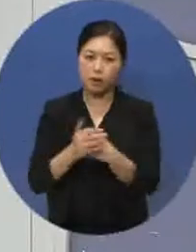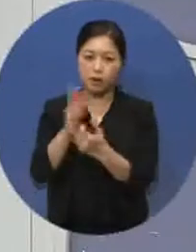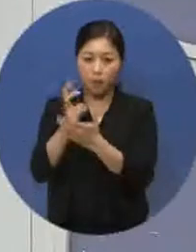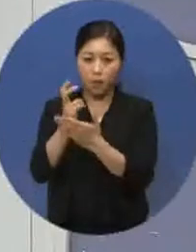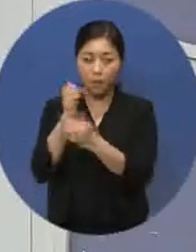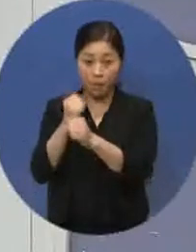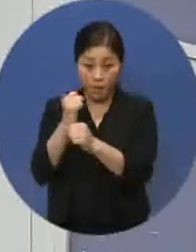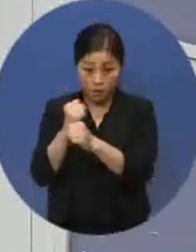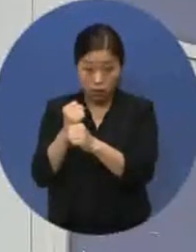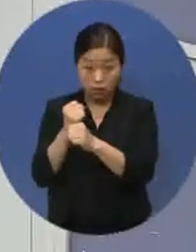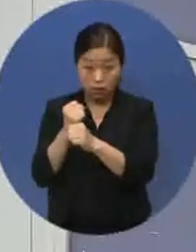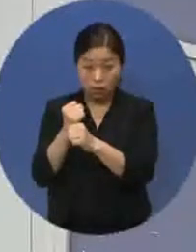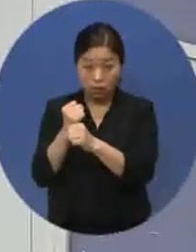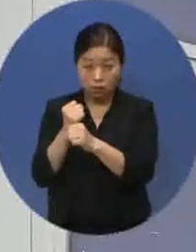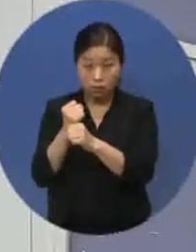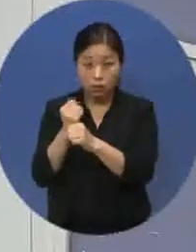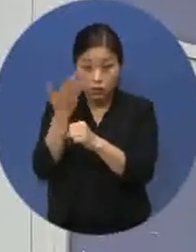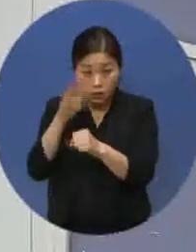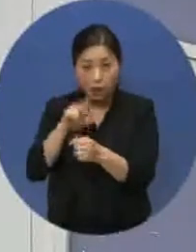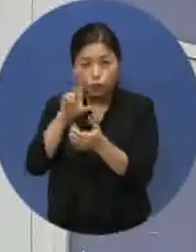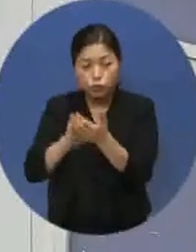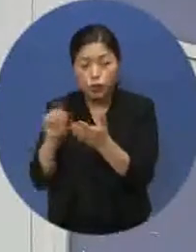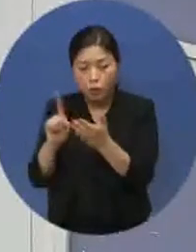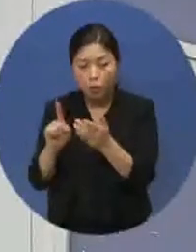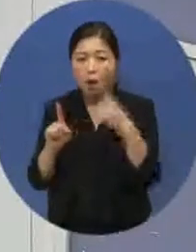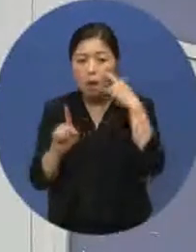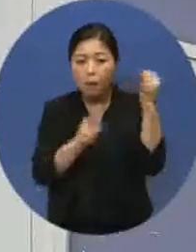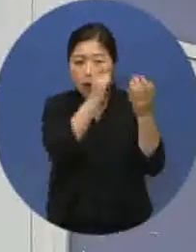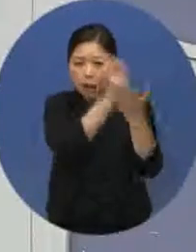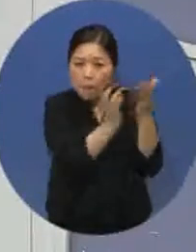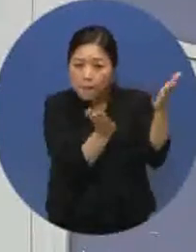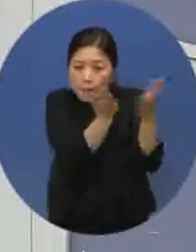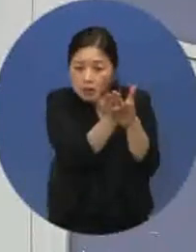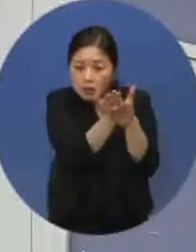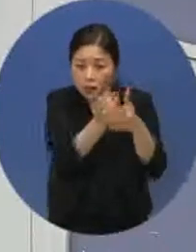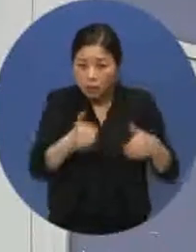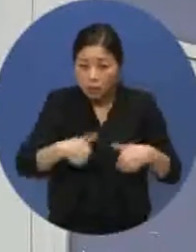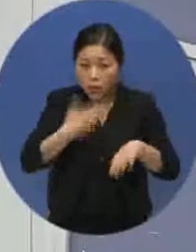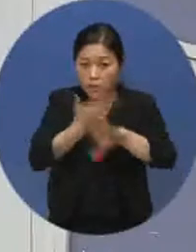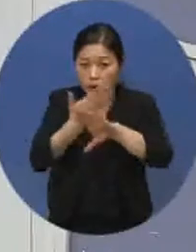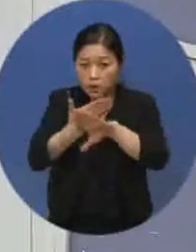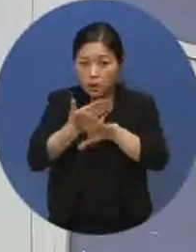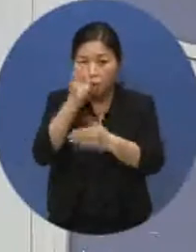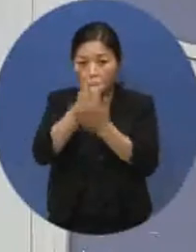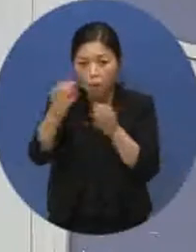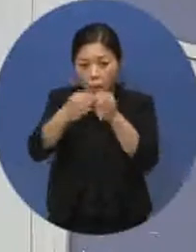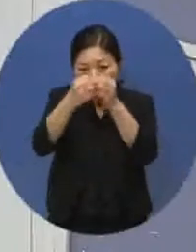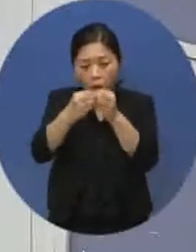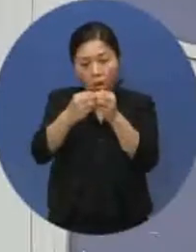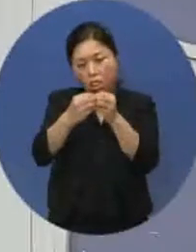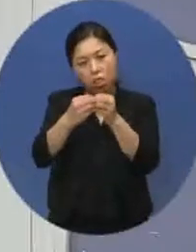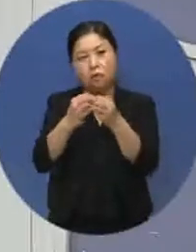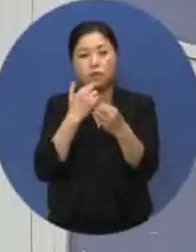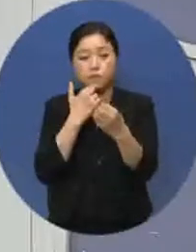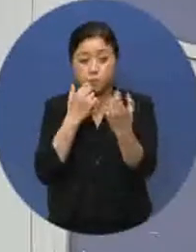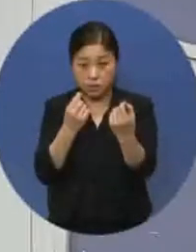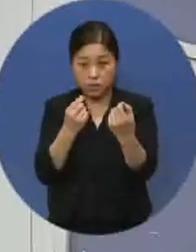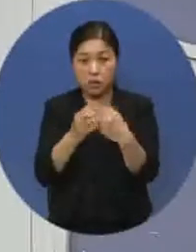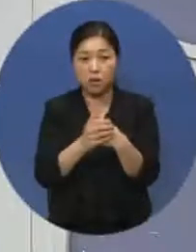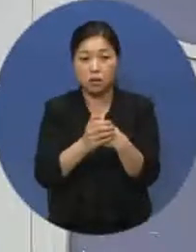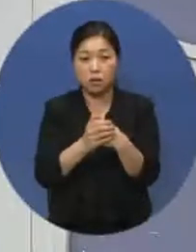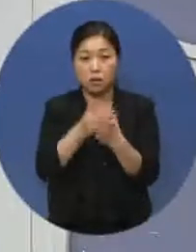만들어도 문제가 뭔가 하면 헌법의 틀에 맞아야지 다른 법률과의 충돌이 안 생기는데 법률적인 전문성이 없으면